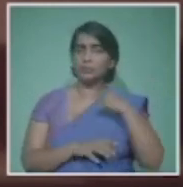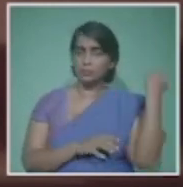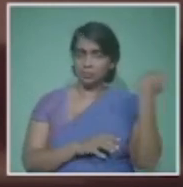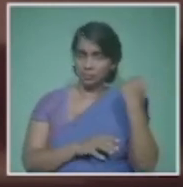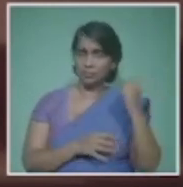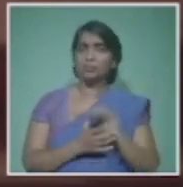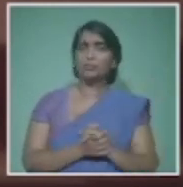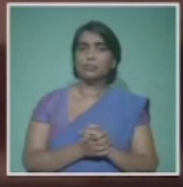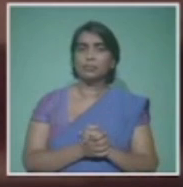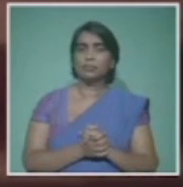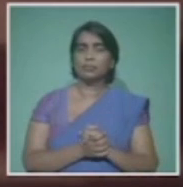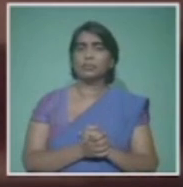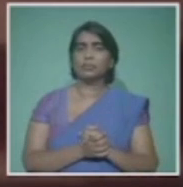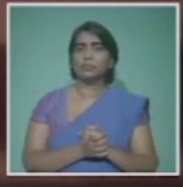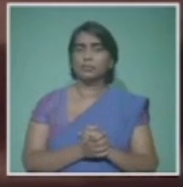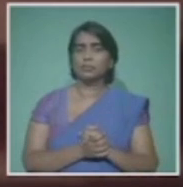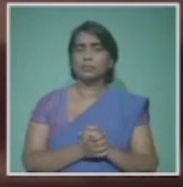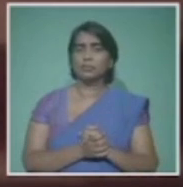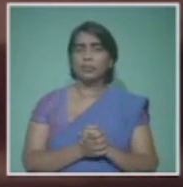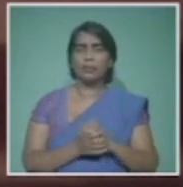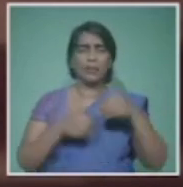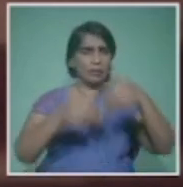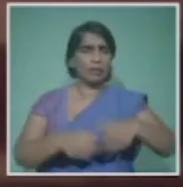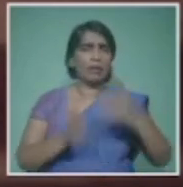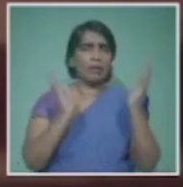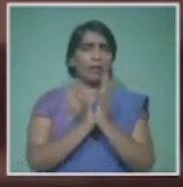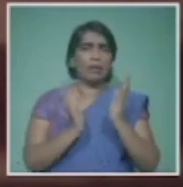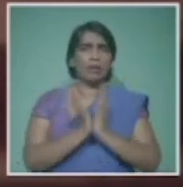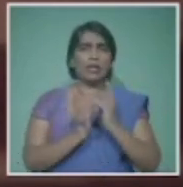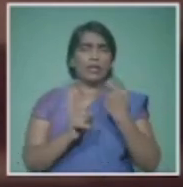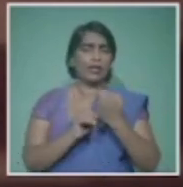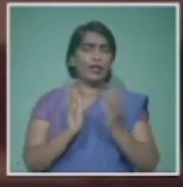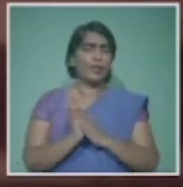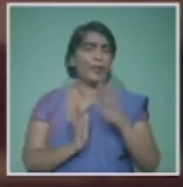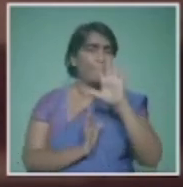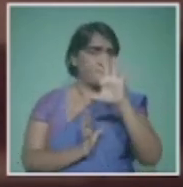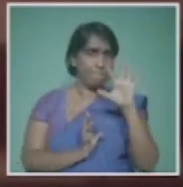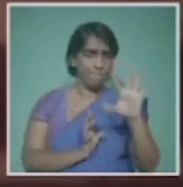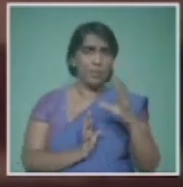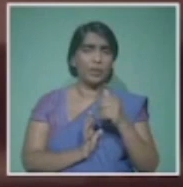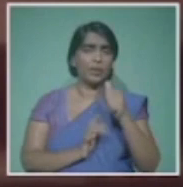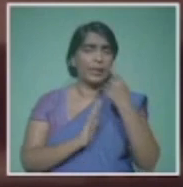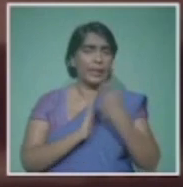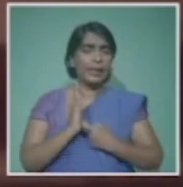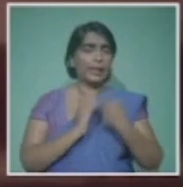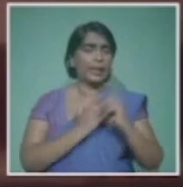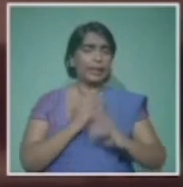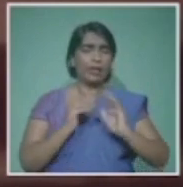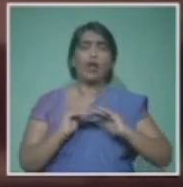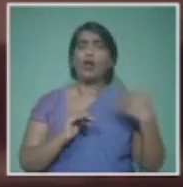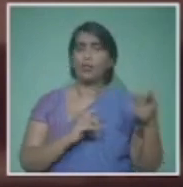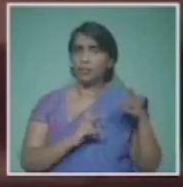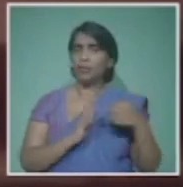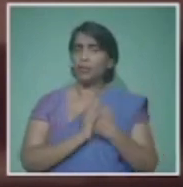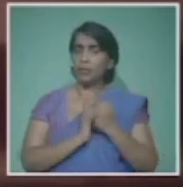කරා මේ අගල් කපලා තියෙනවා වනජීවීකේ කිලෝමීටර් 55ක් නීති රීති වලට පිටස්තරව කියලා